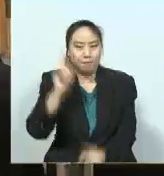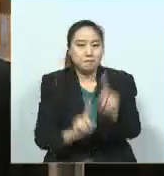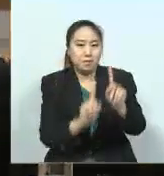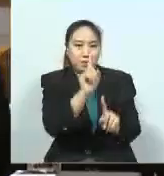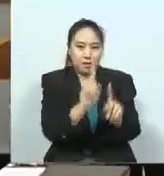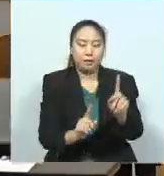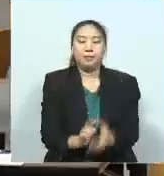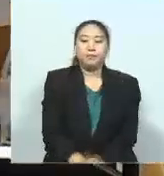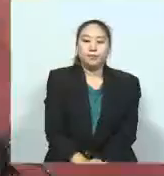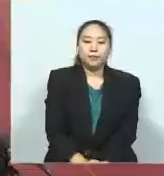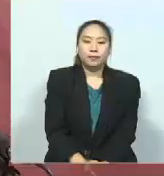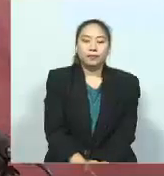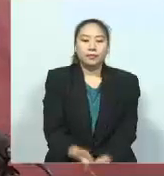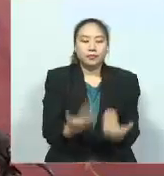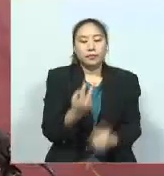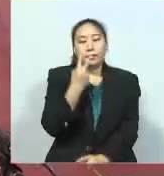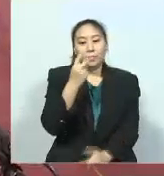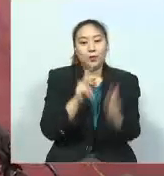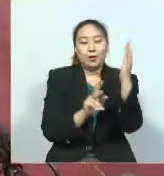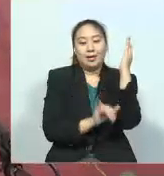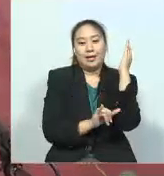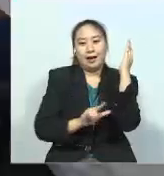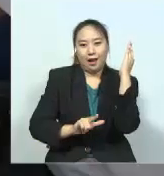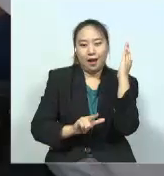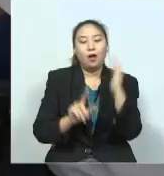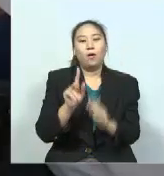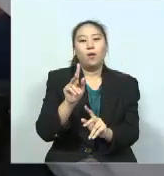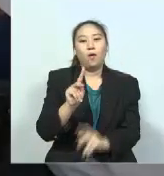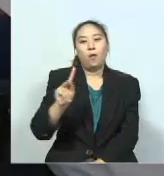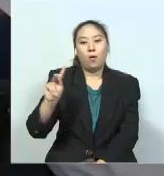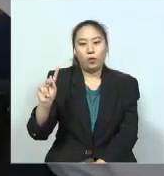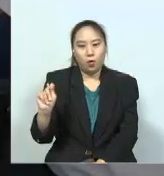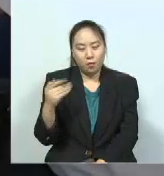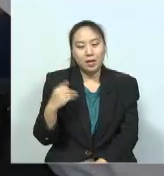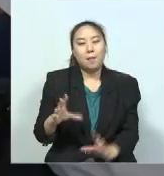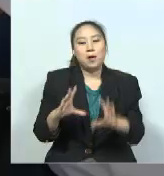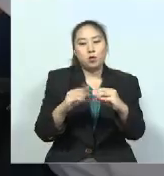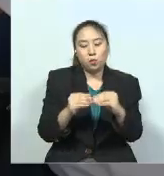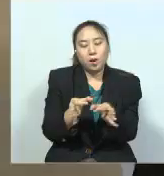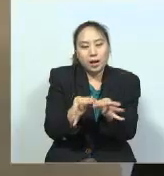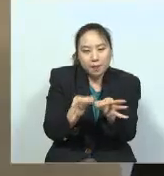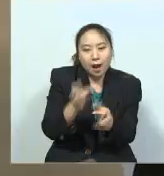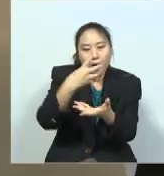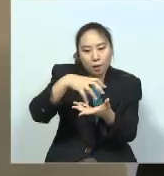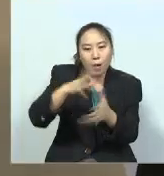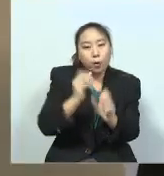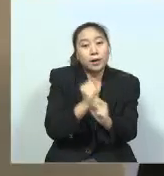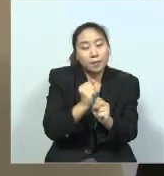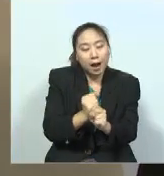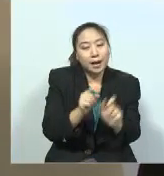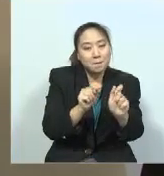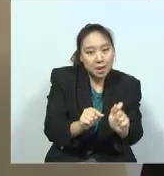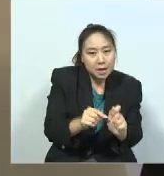ที่ยะลากันบ้างนะคะกกต.ยะลาก็มีการจัดประชุมชี้แจงคณะกรรมการระดับอำเภอและระดับจังหวัดพร้อมผู้ประสานง